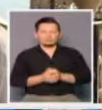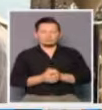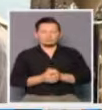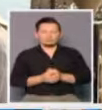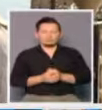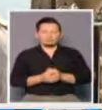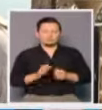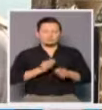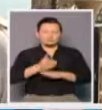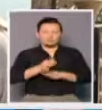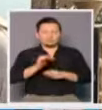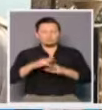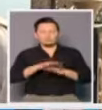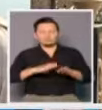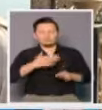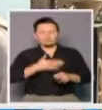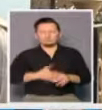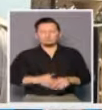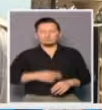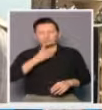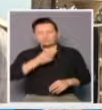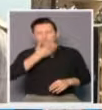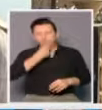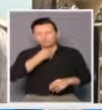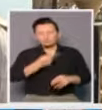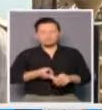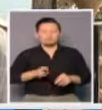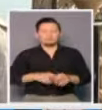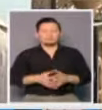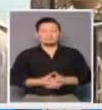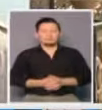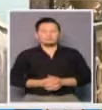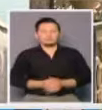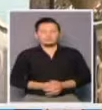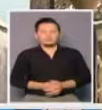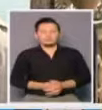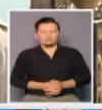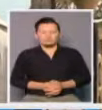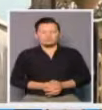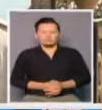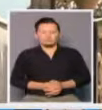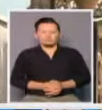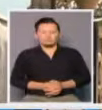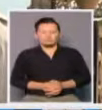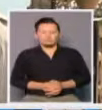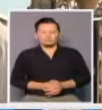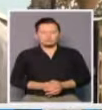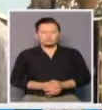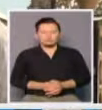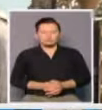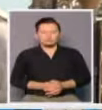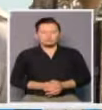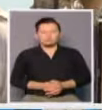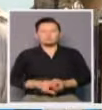и гостям, и жителям вот дана такая вот именно благодаря нашему атыраускому подарку. Вот. И